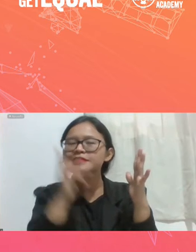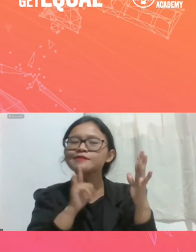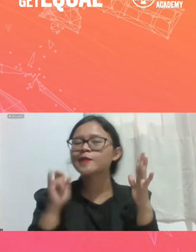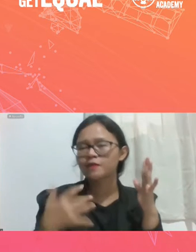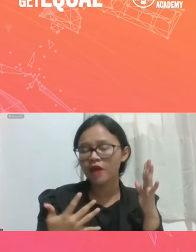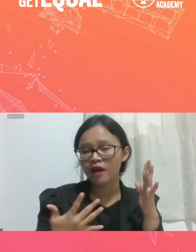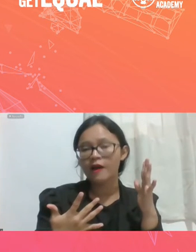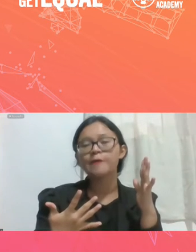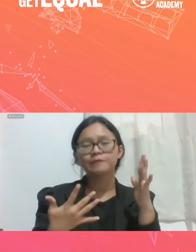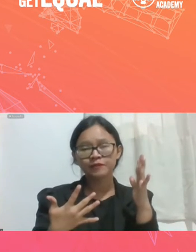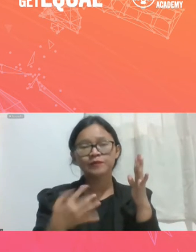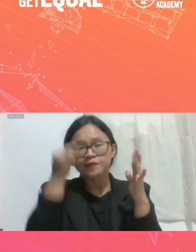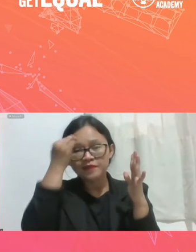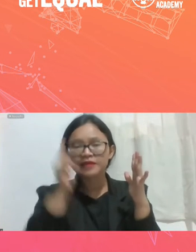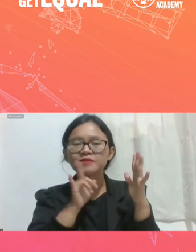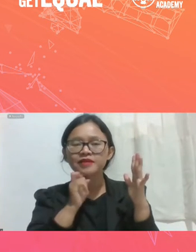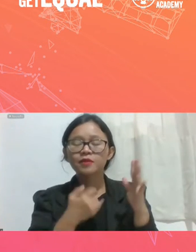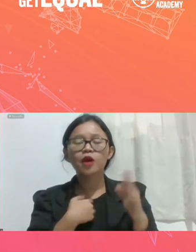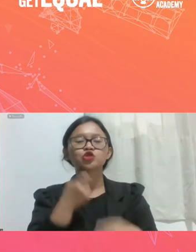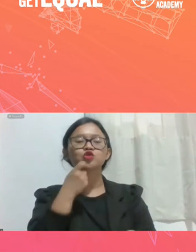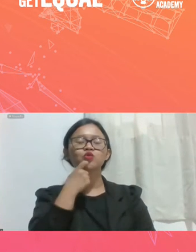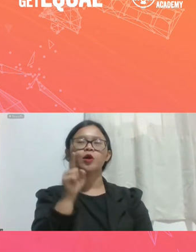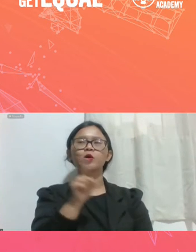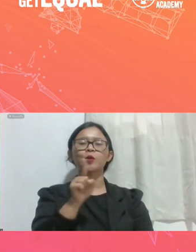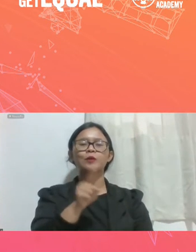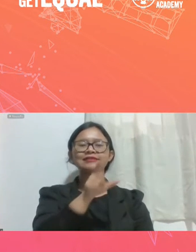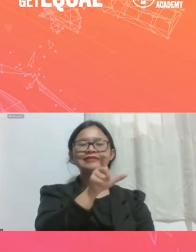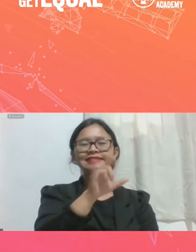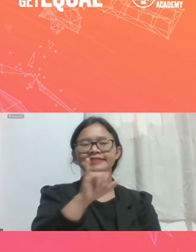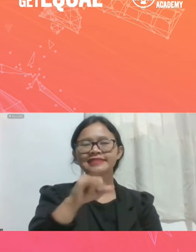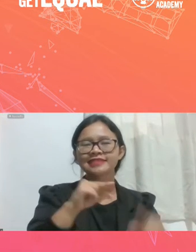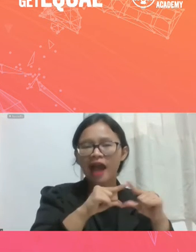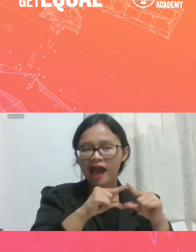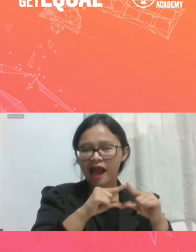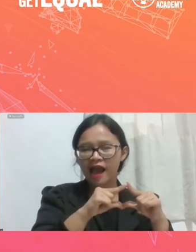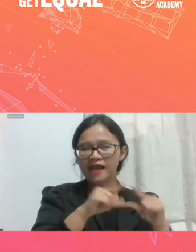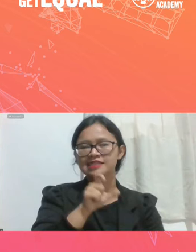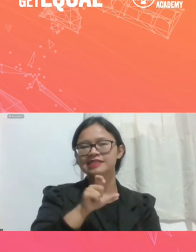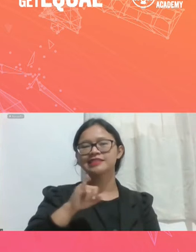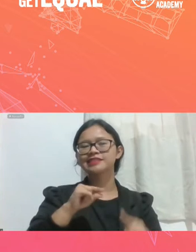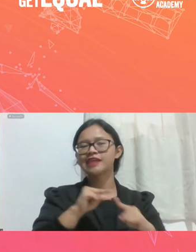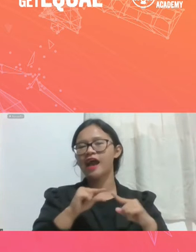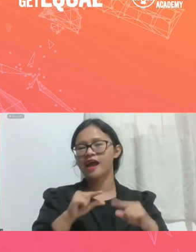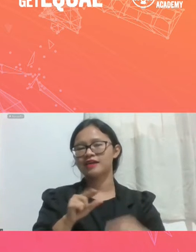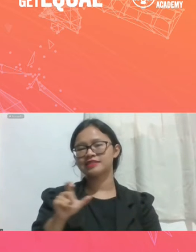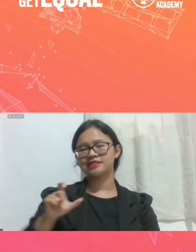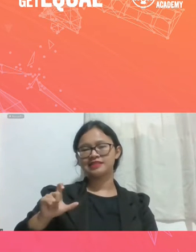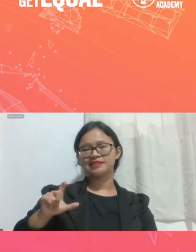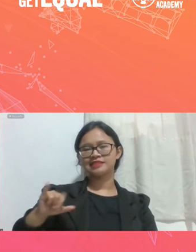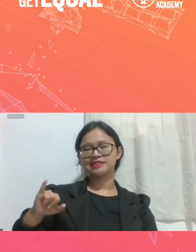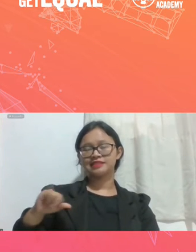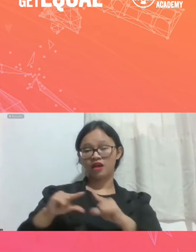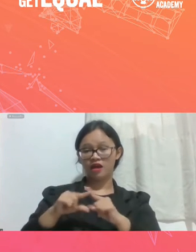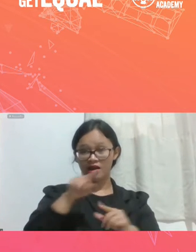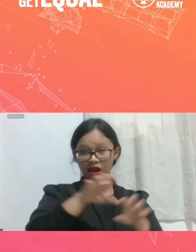Oke, apa sih pendapat teman-teman? Saya coba mulai dari Cia, dari Patricia. Patricia, kemarin ikut